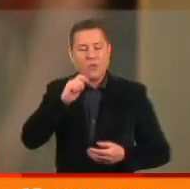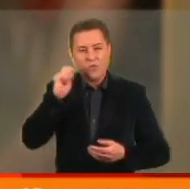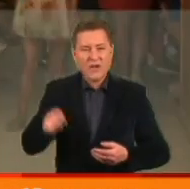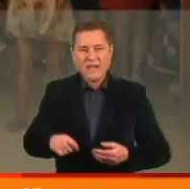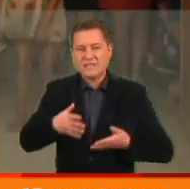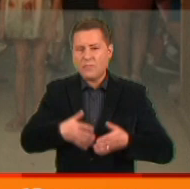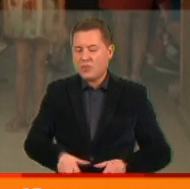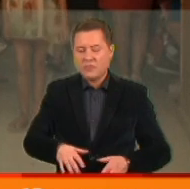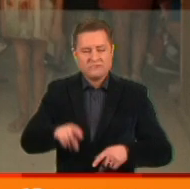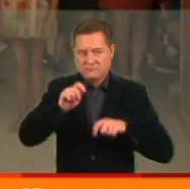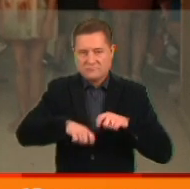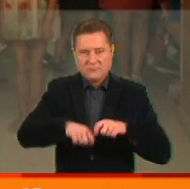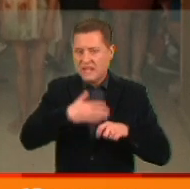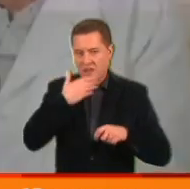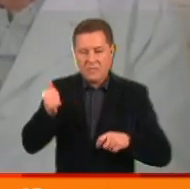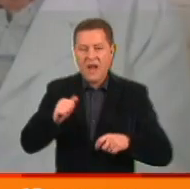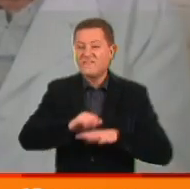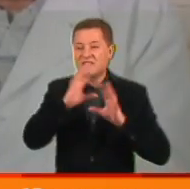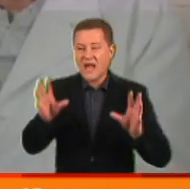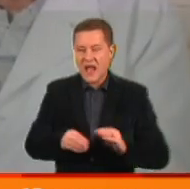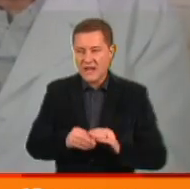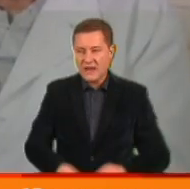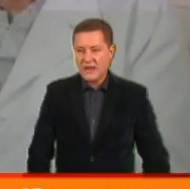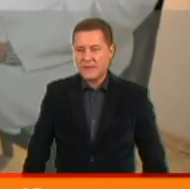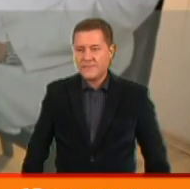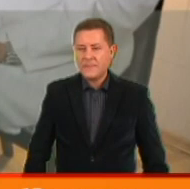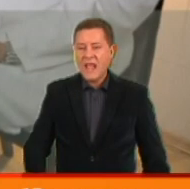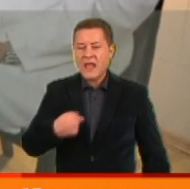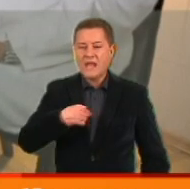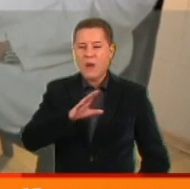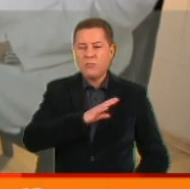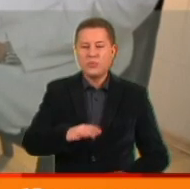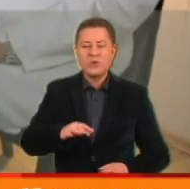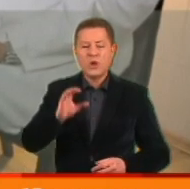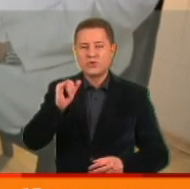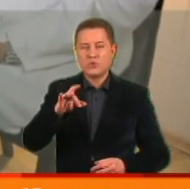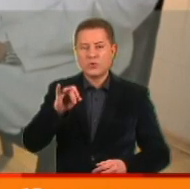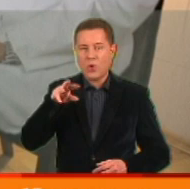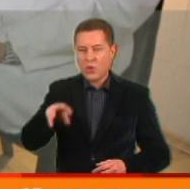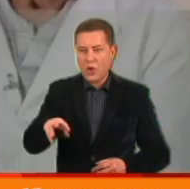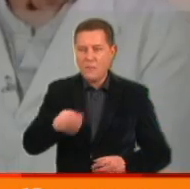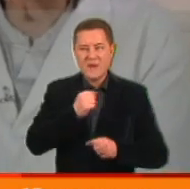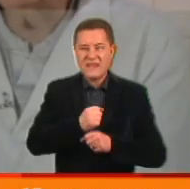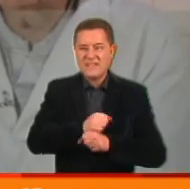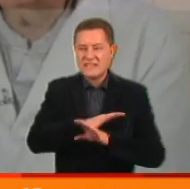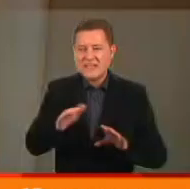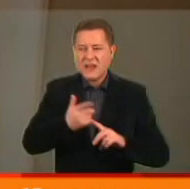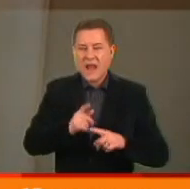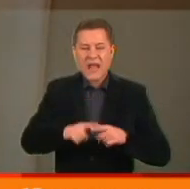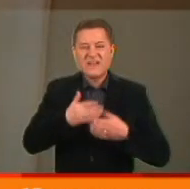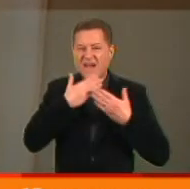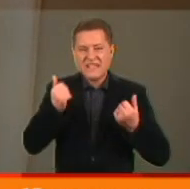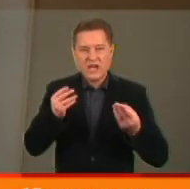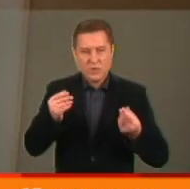системи скринінгу не існує взагалі. Коли я був головним сурдологом, ми не зробили цього, не змогли. Нету грошей.